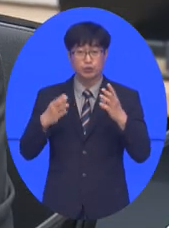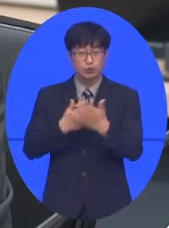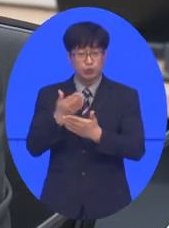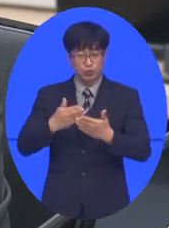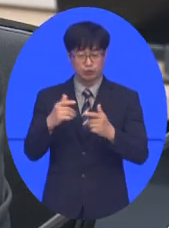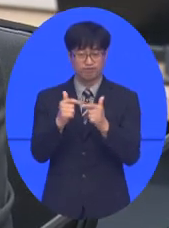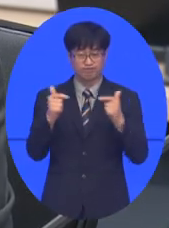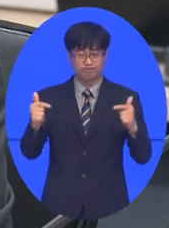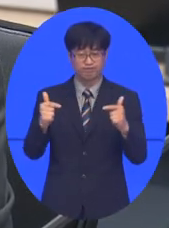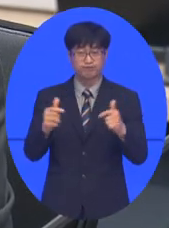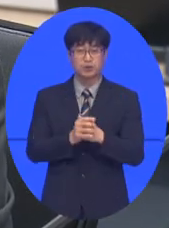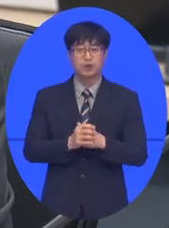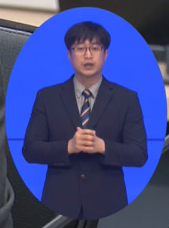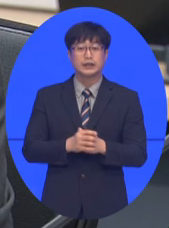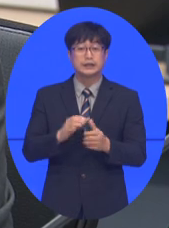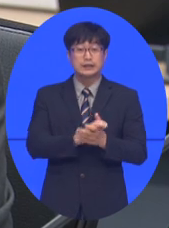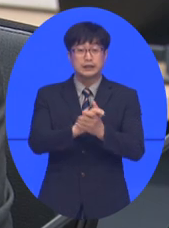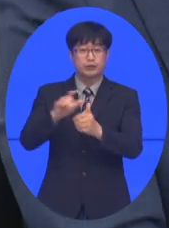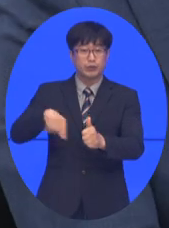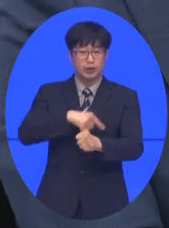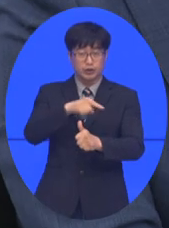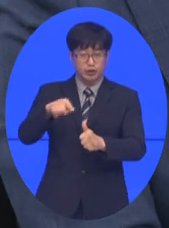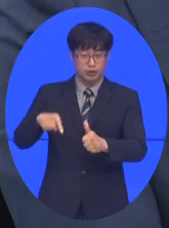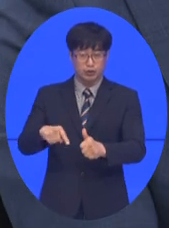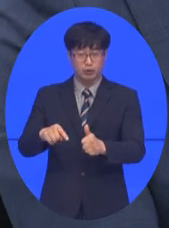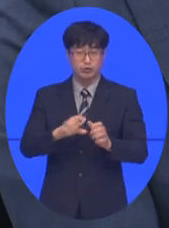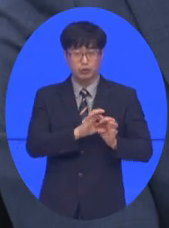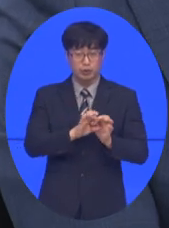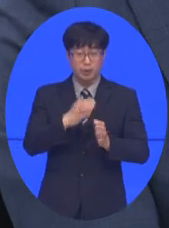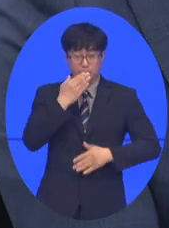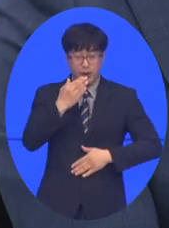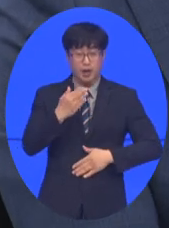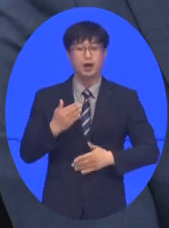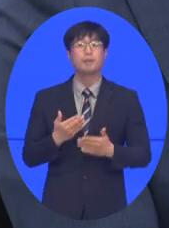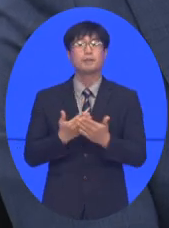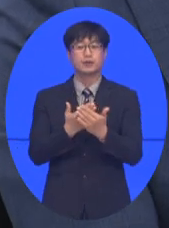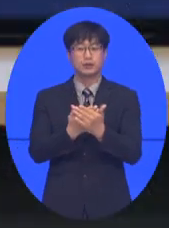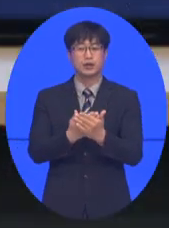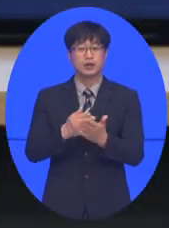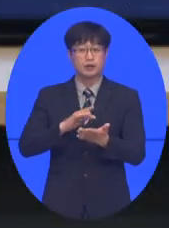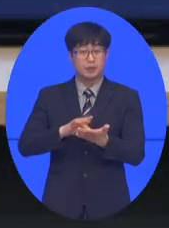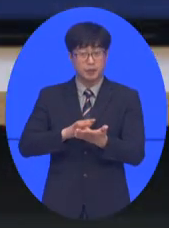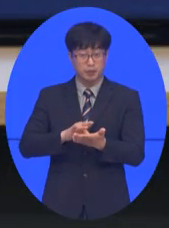확대, 수출 및 친환경 기술 등 지속 가능한 혁신, 스마트